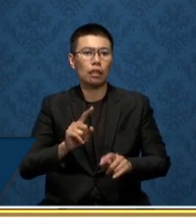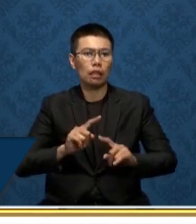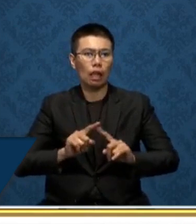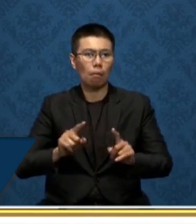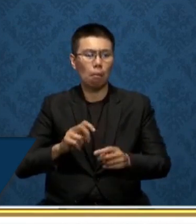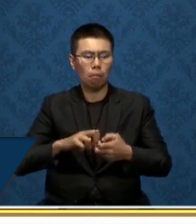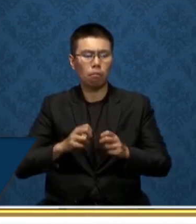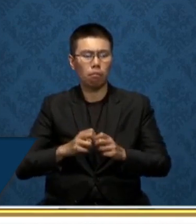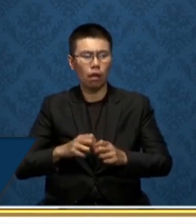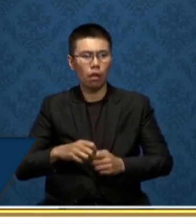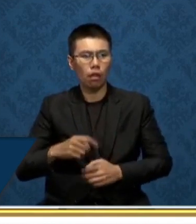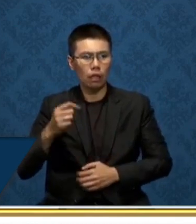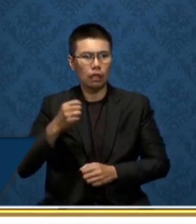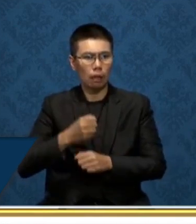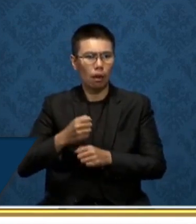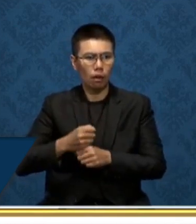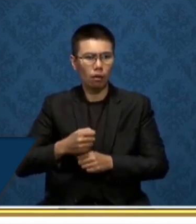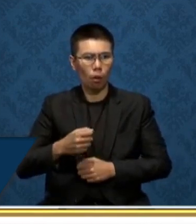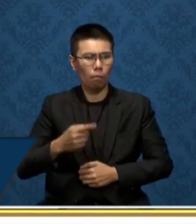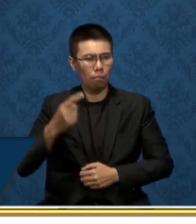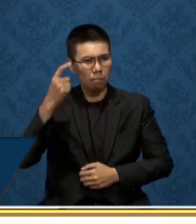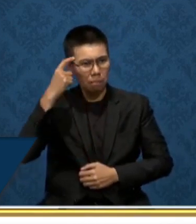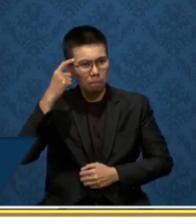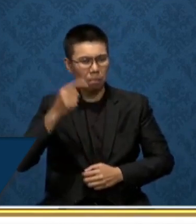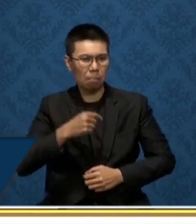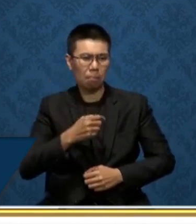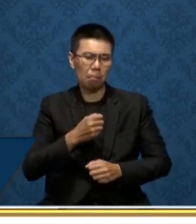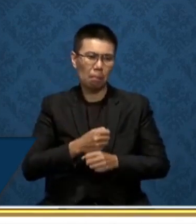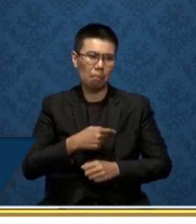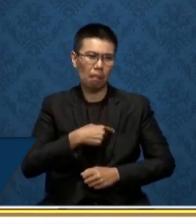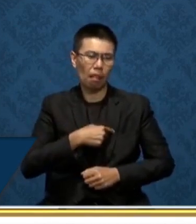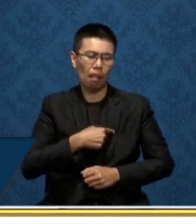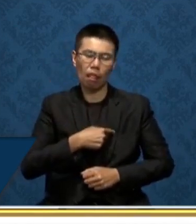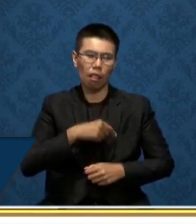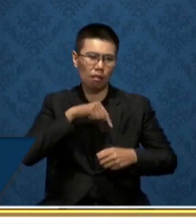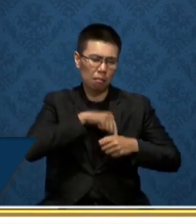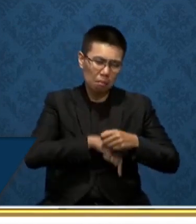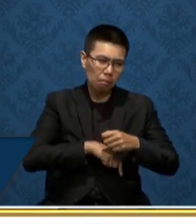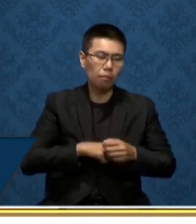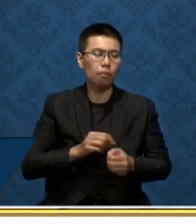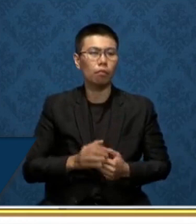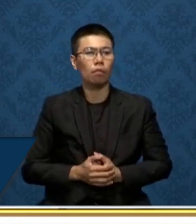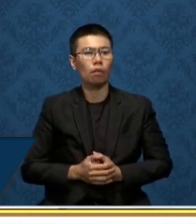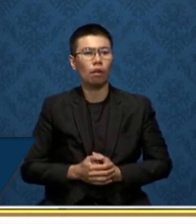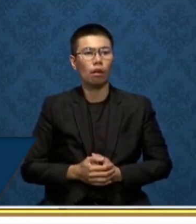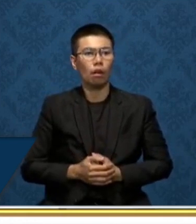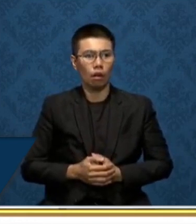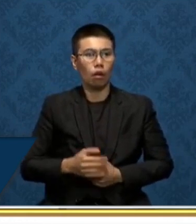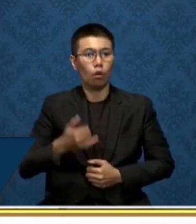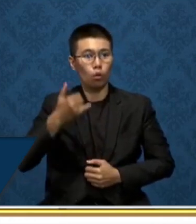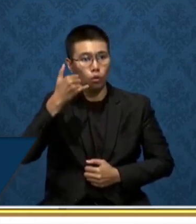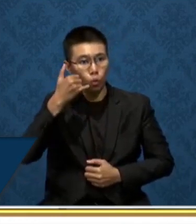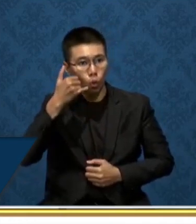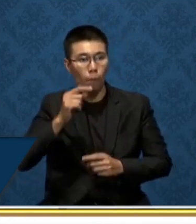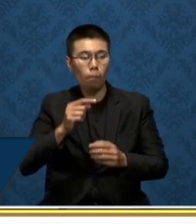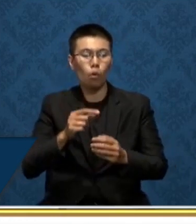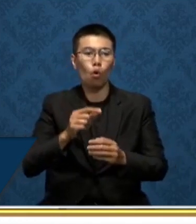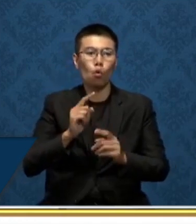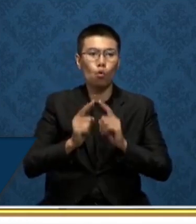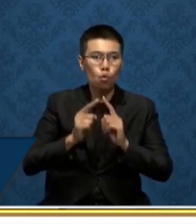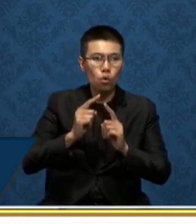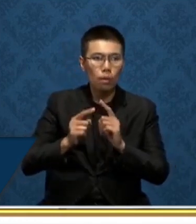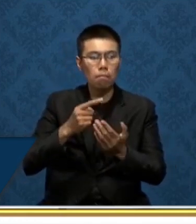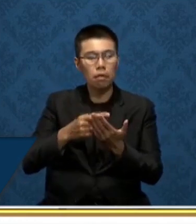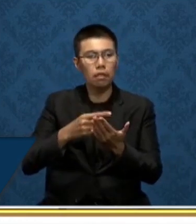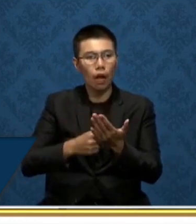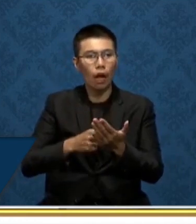ครับข้อเสนอแนะต่อไปก็คือท่านอาจจะเปิดฮอตไลน์นะครับให้คำปรึกษา24ชั่วโมงเพราะหลายเรื่องในครอบครัวไม่สาม